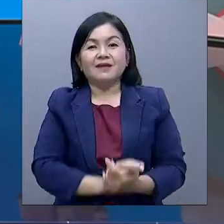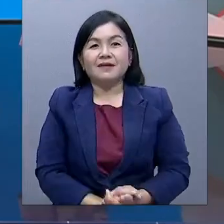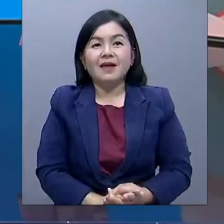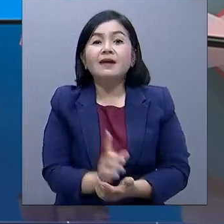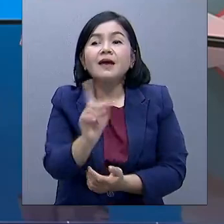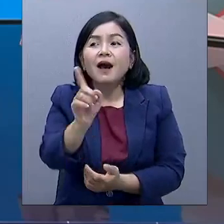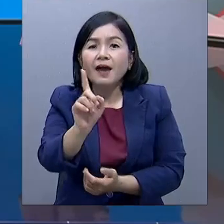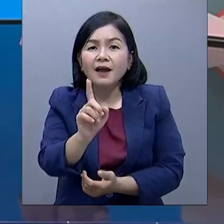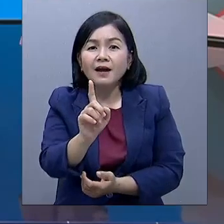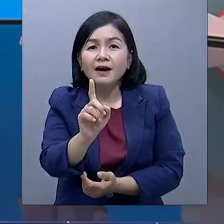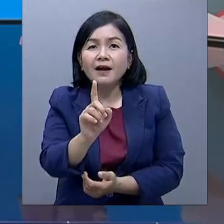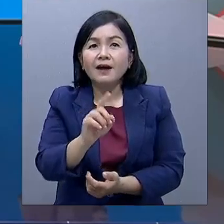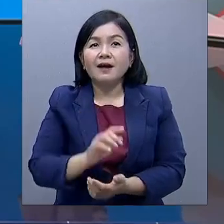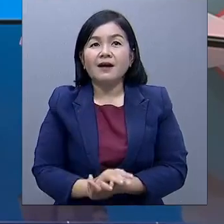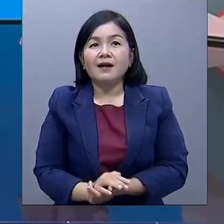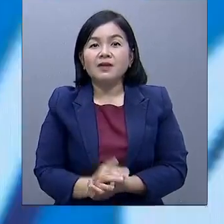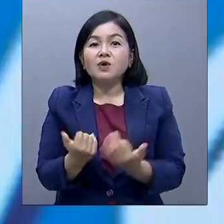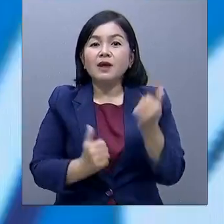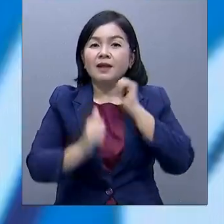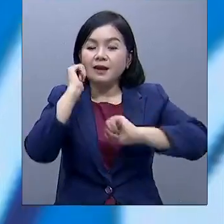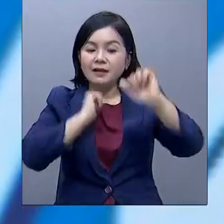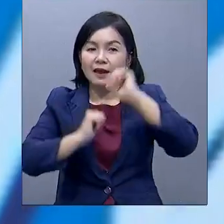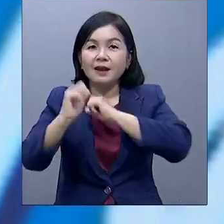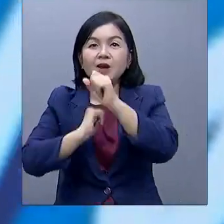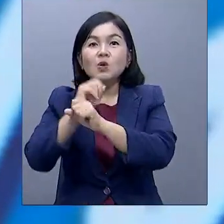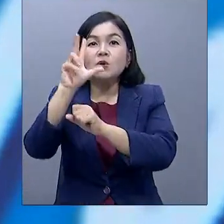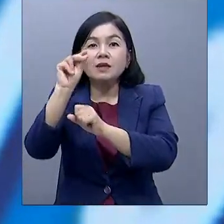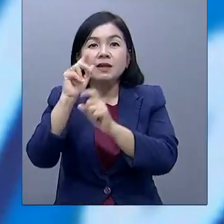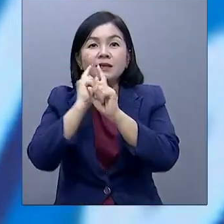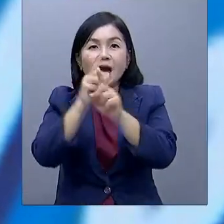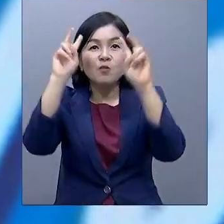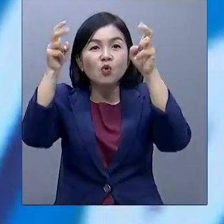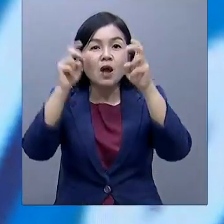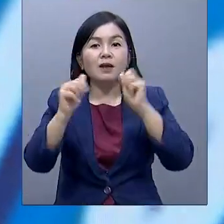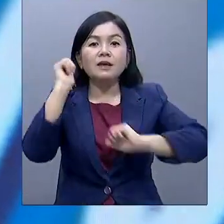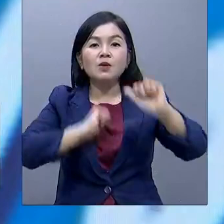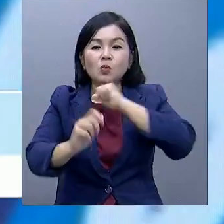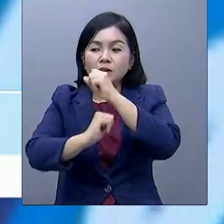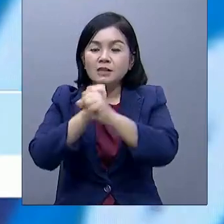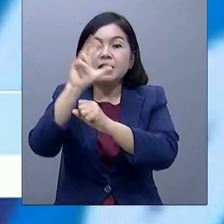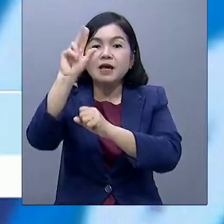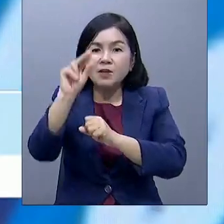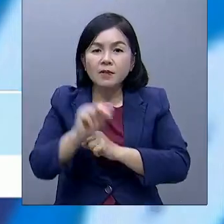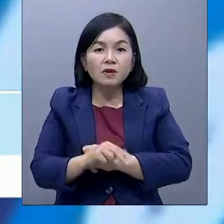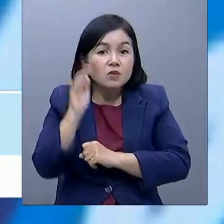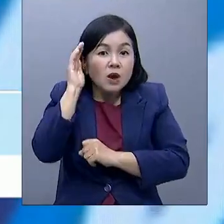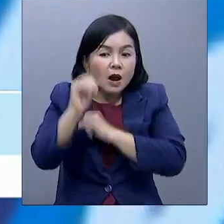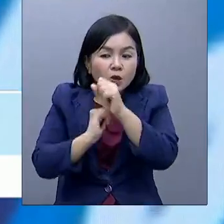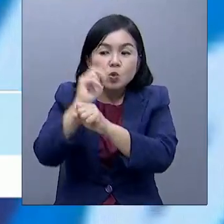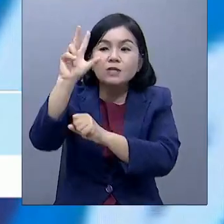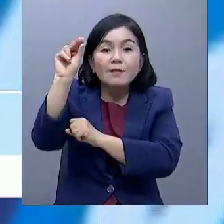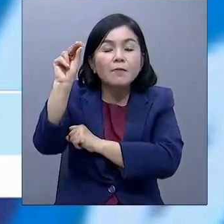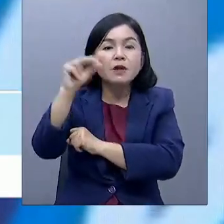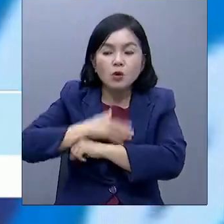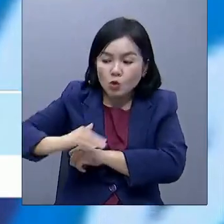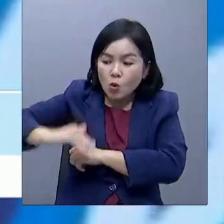ไงต้นน้ำ ครับผมเรื่องเรานะครับผม30กำลังดีเนี่ยก็ตามชื่อเรื่องเลยเนาะ30กำลังดีก็คือเราเชื่อว่าวัย30เนี่ยเป็นวัยที่